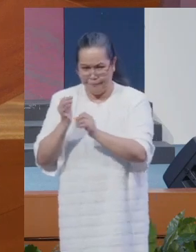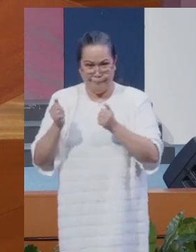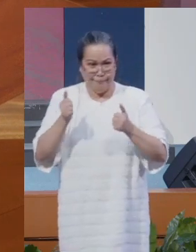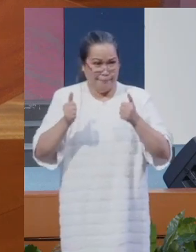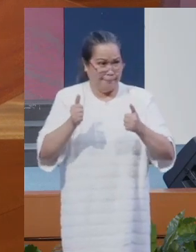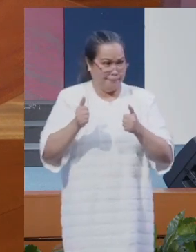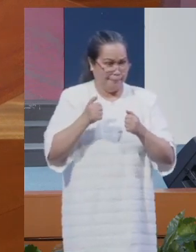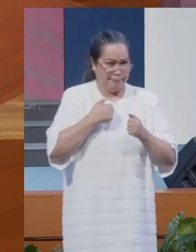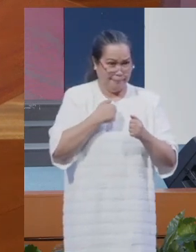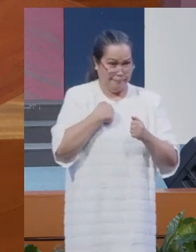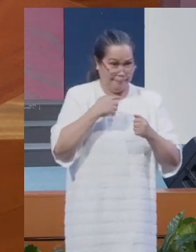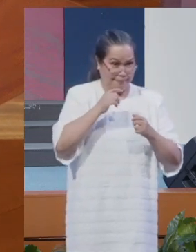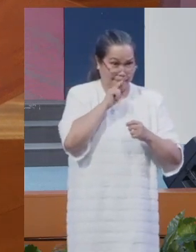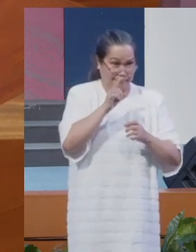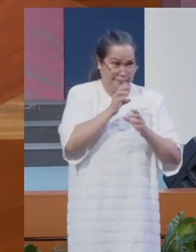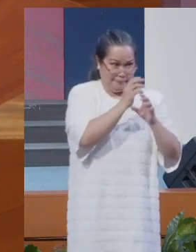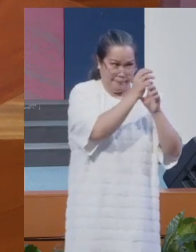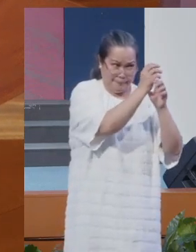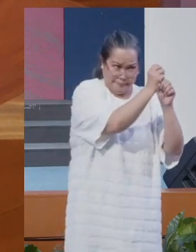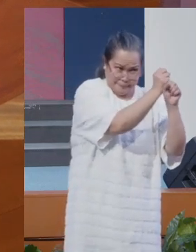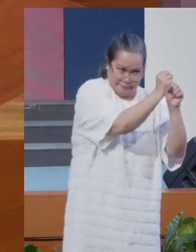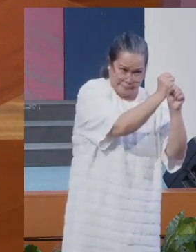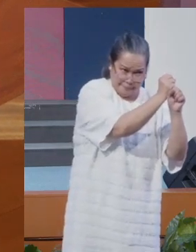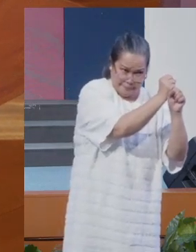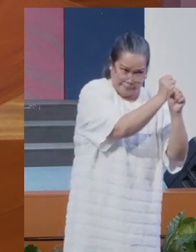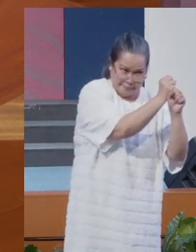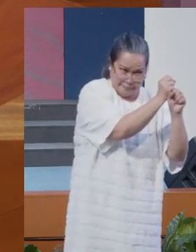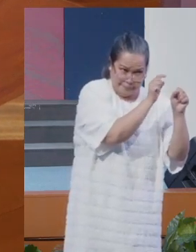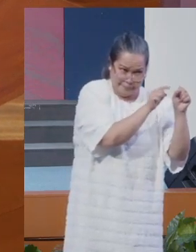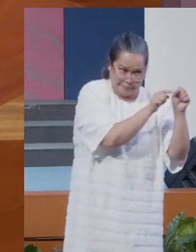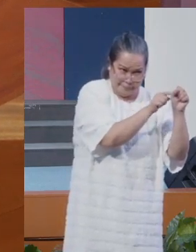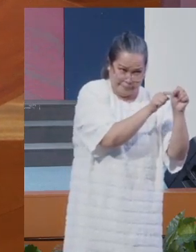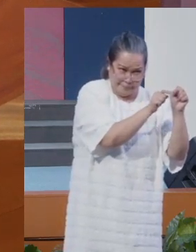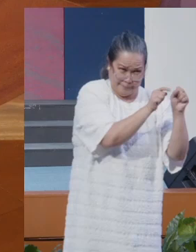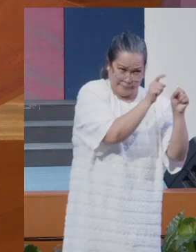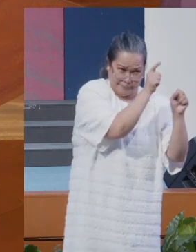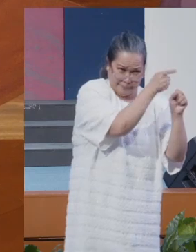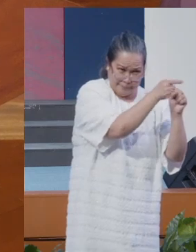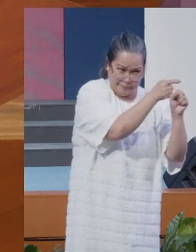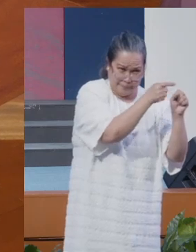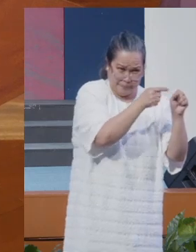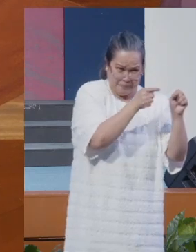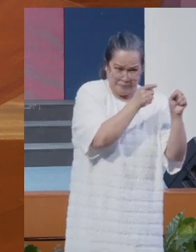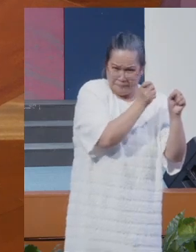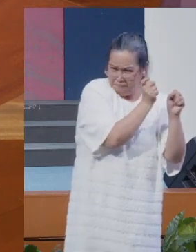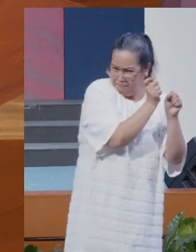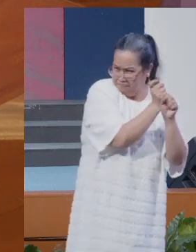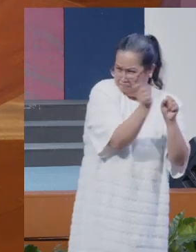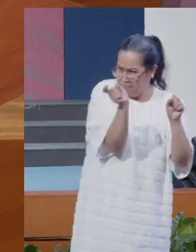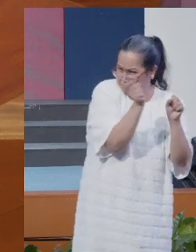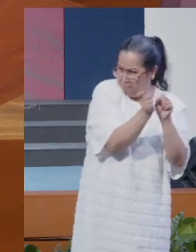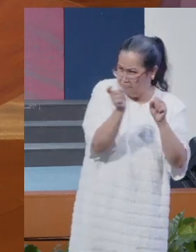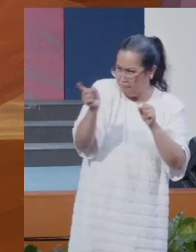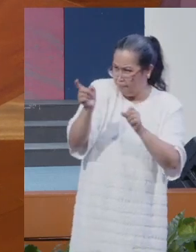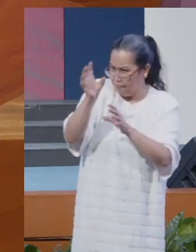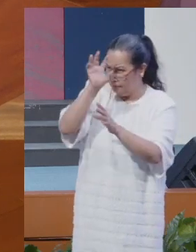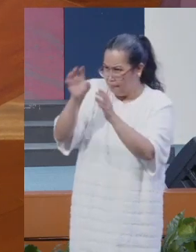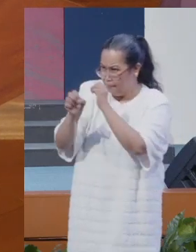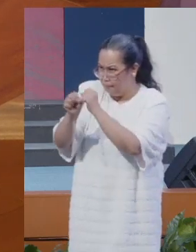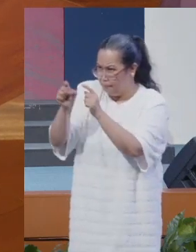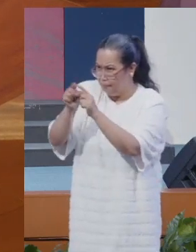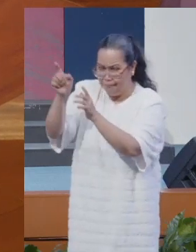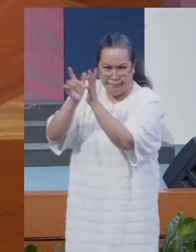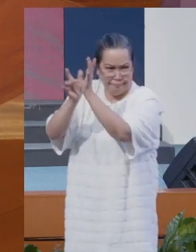mga tumatangan pa, kumakapit pa sa makaluma, tinuligsa nila yung mga kumakapit na kay